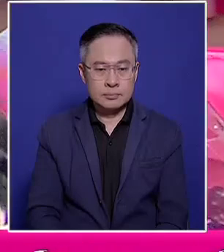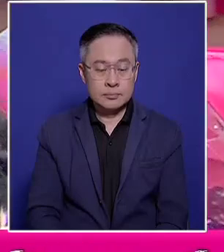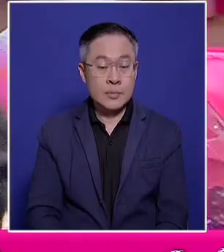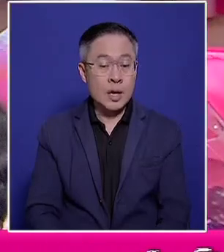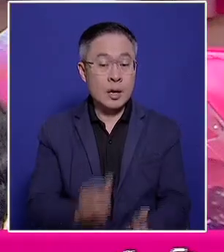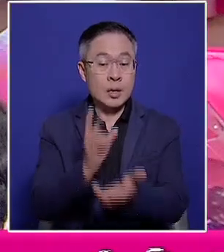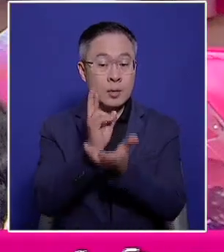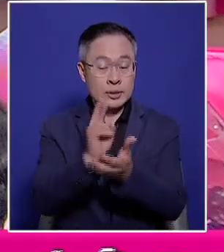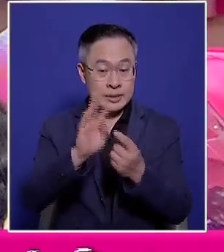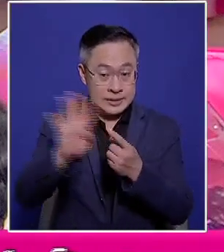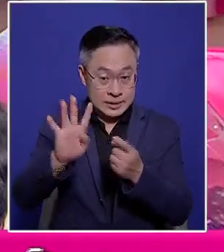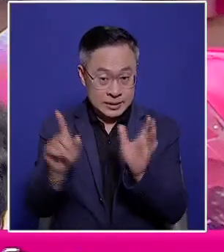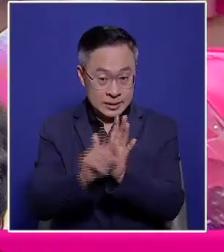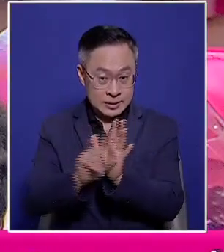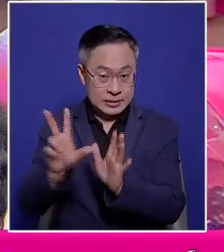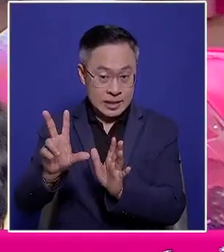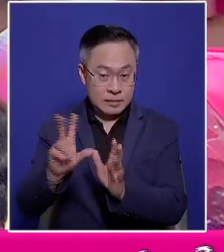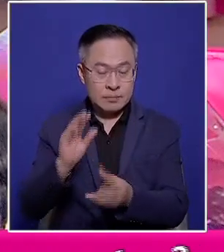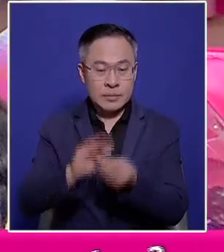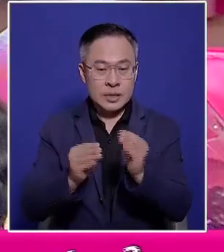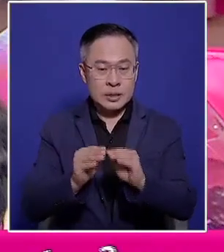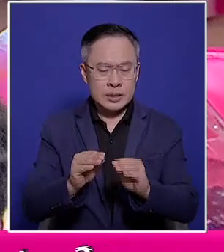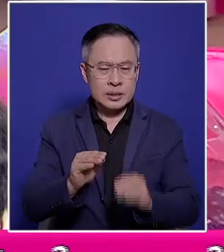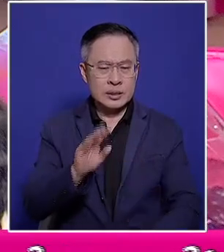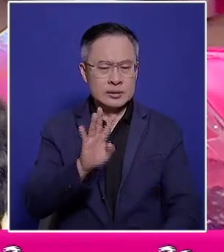ดับที่4หมุนครั้งที่3เลขที่ออก